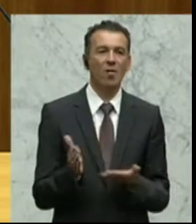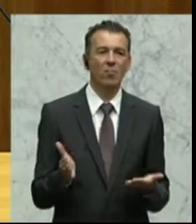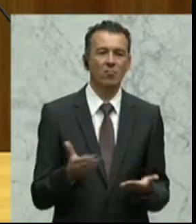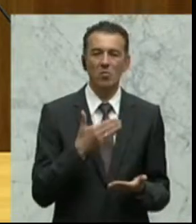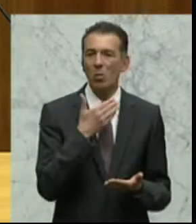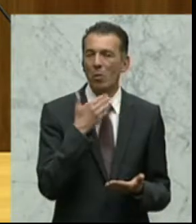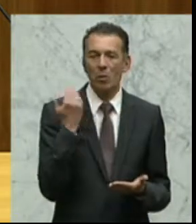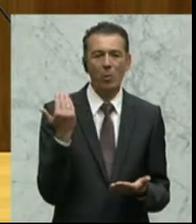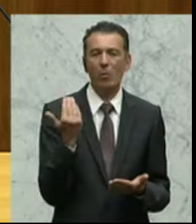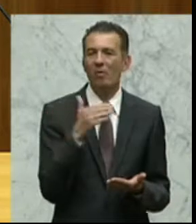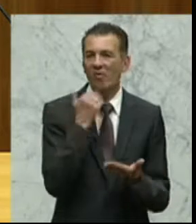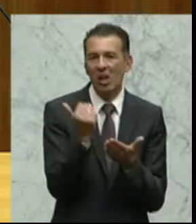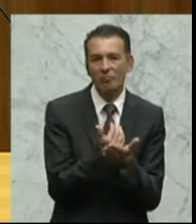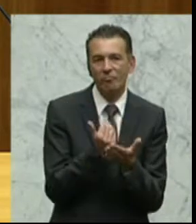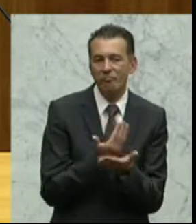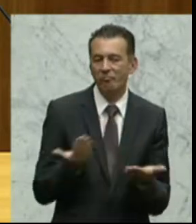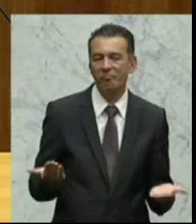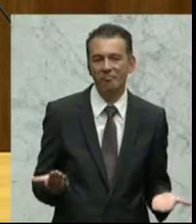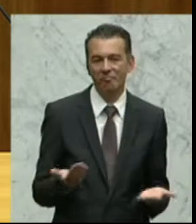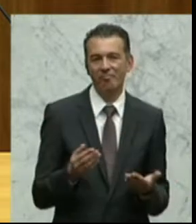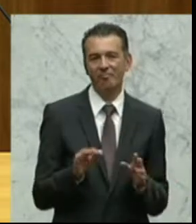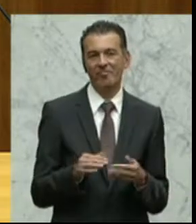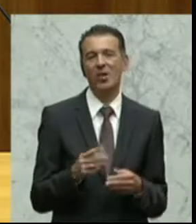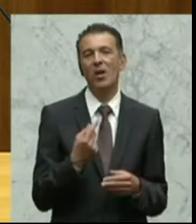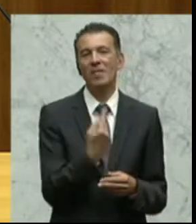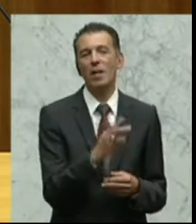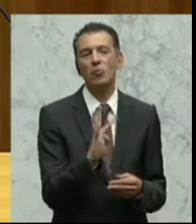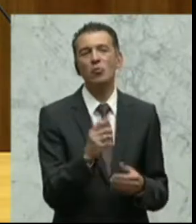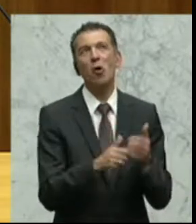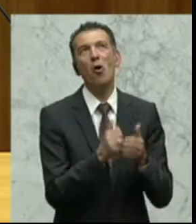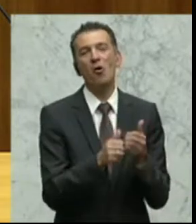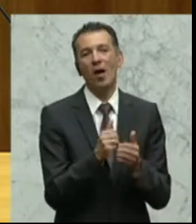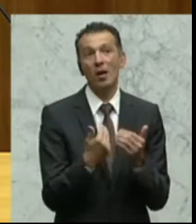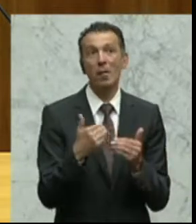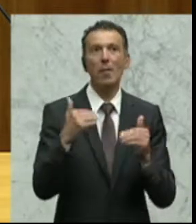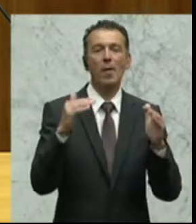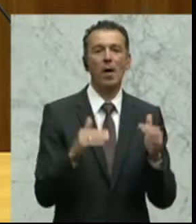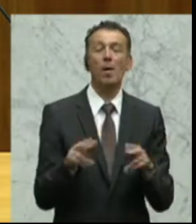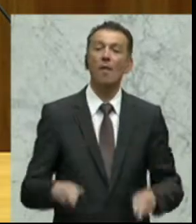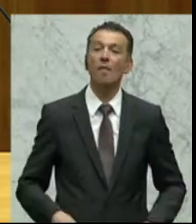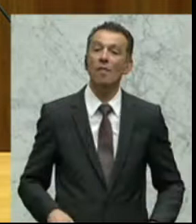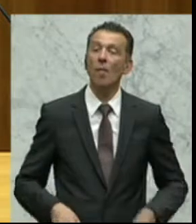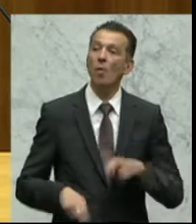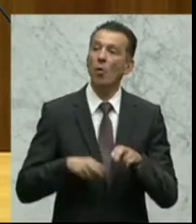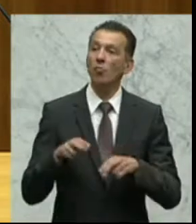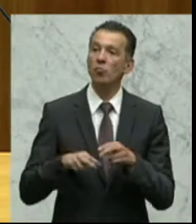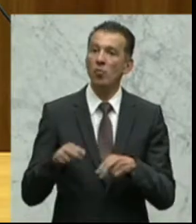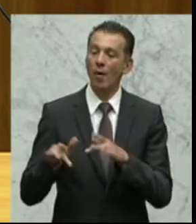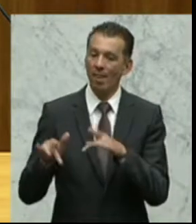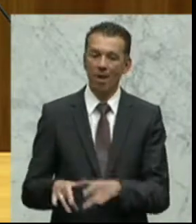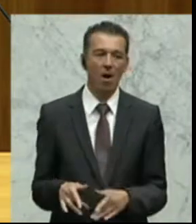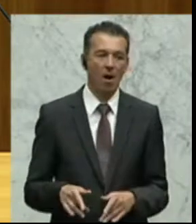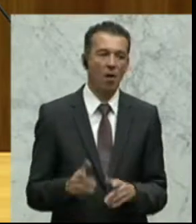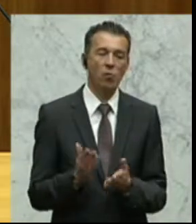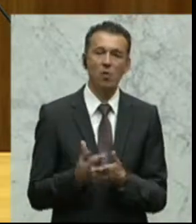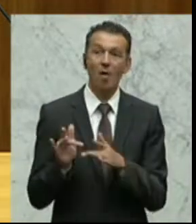bringen, die sie da schön rechnen. Aber wenn erst einmal die Vermögensteuer etabliert ist und Sie den Fuß in der Türe haben, dann